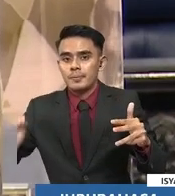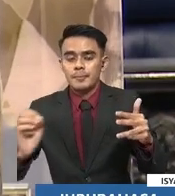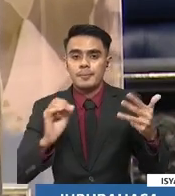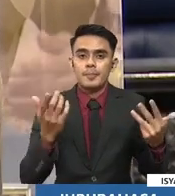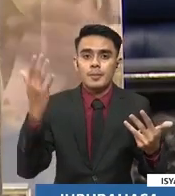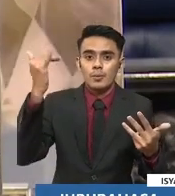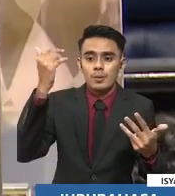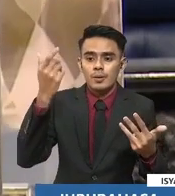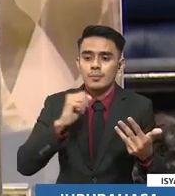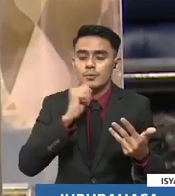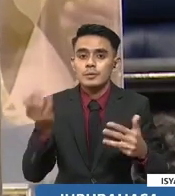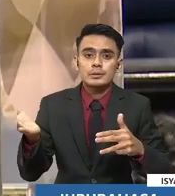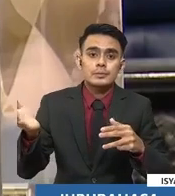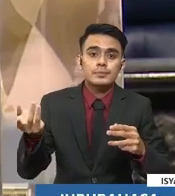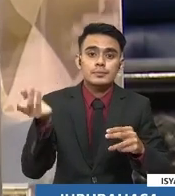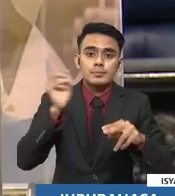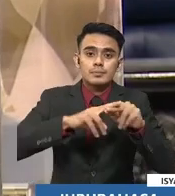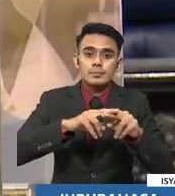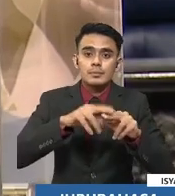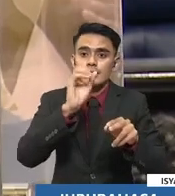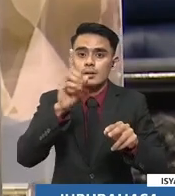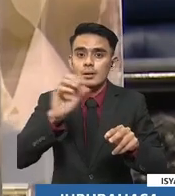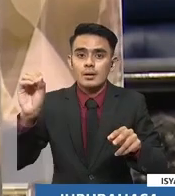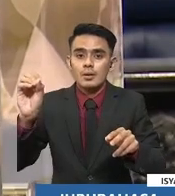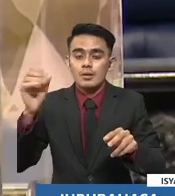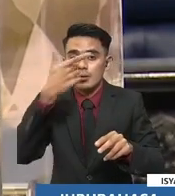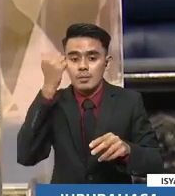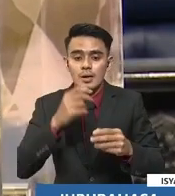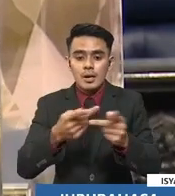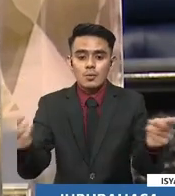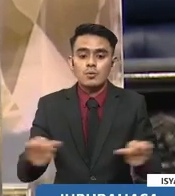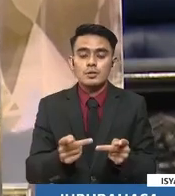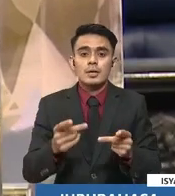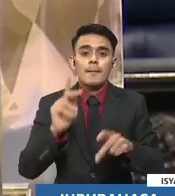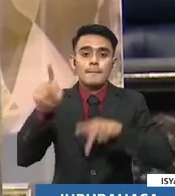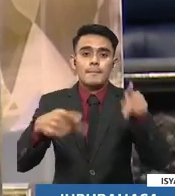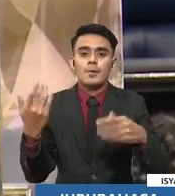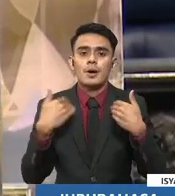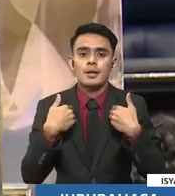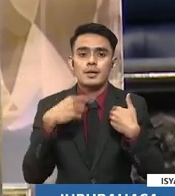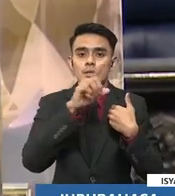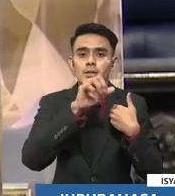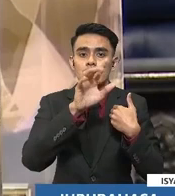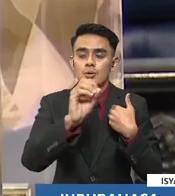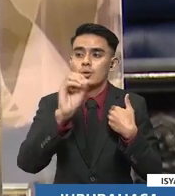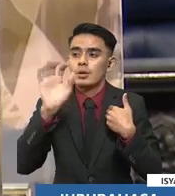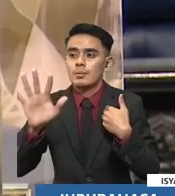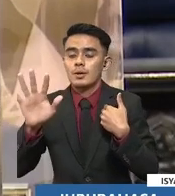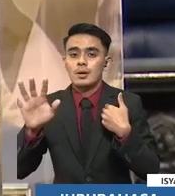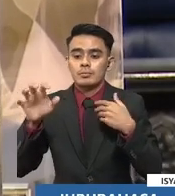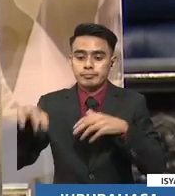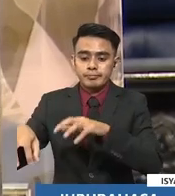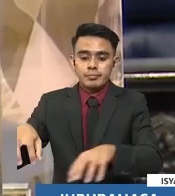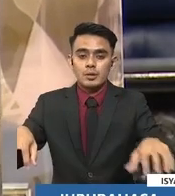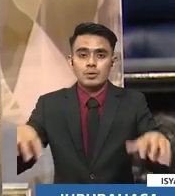78.75%. Sebab apa dia tak sampai 1%? Sebab saya kata tadi, kawasan berpenduduk. Terdapat sebanyak 105 lokasi telah